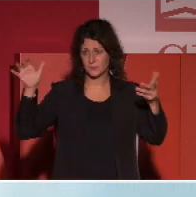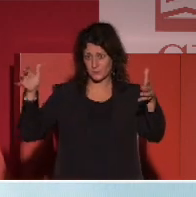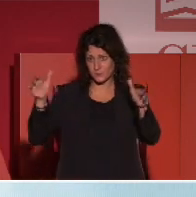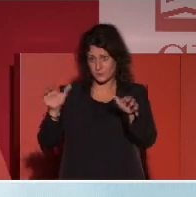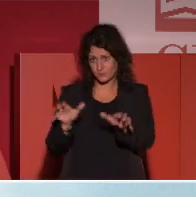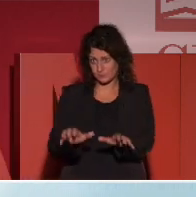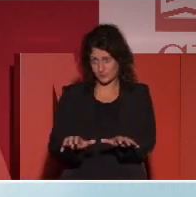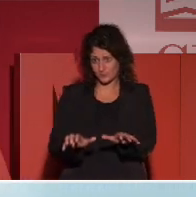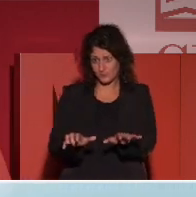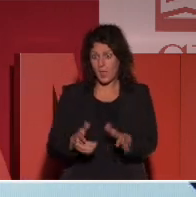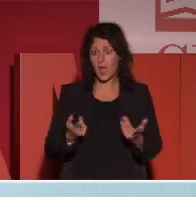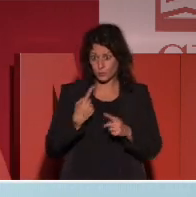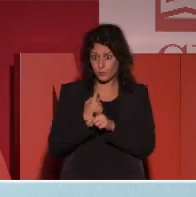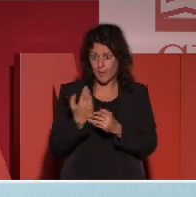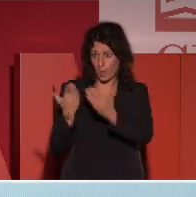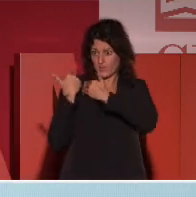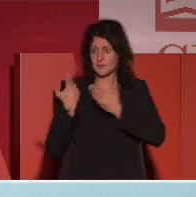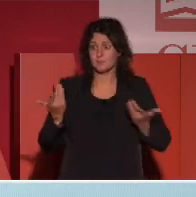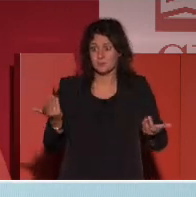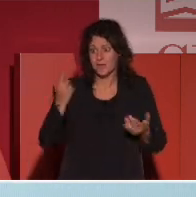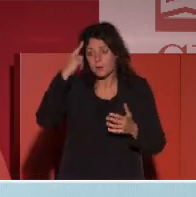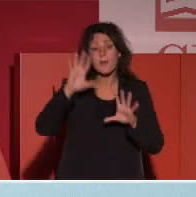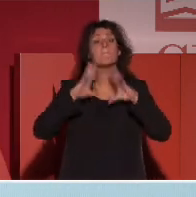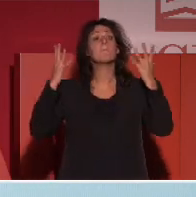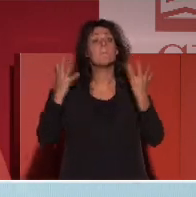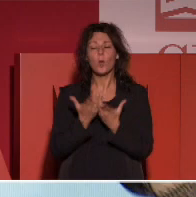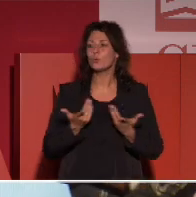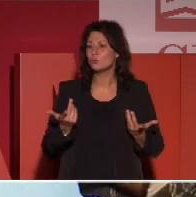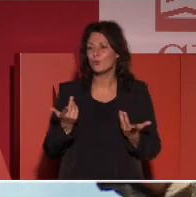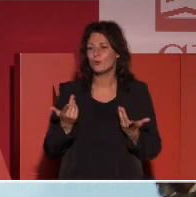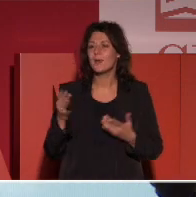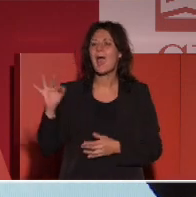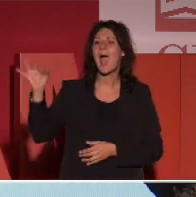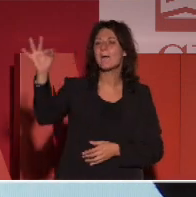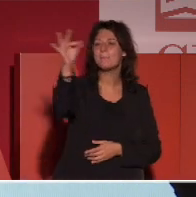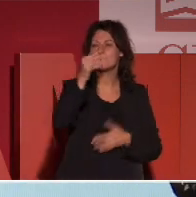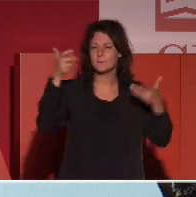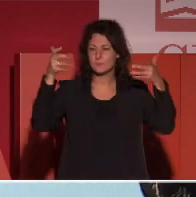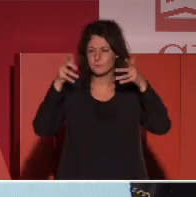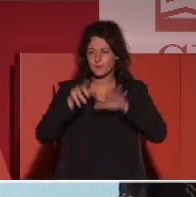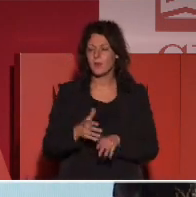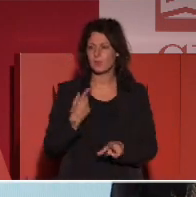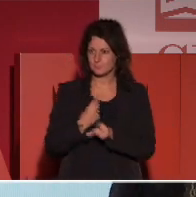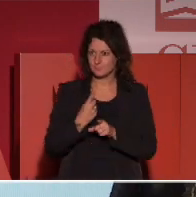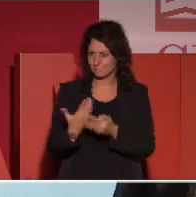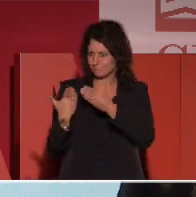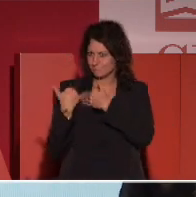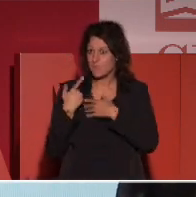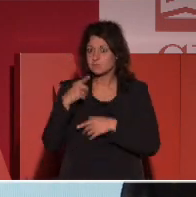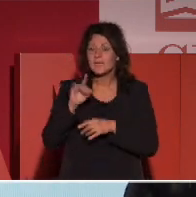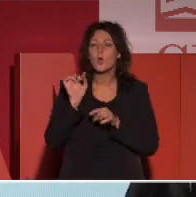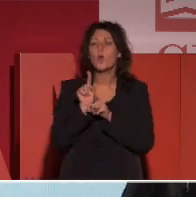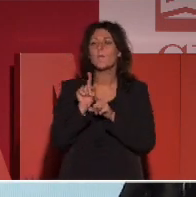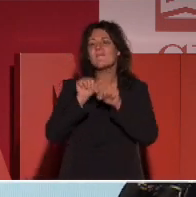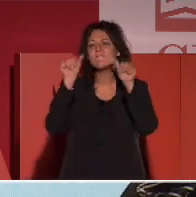in modo che si possa continuare a pensare a vivere grandemente a fare attenzione ai dettagli alle